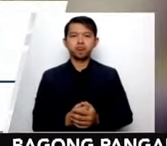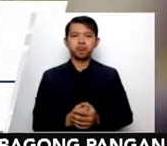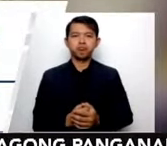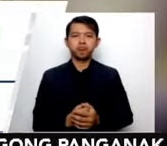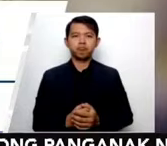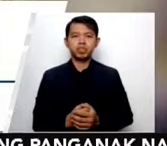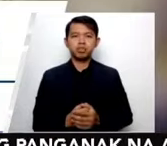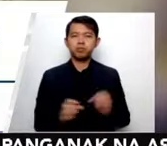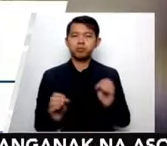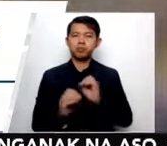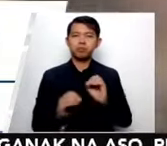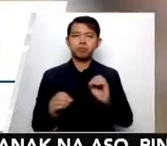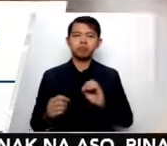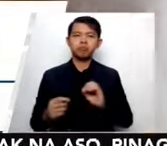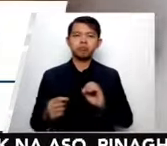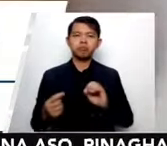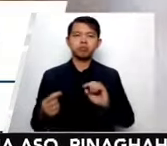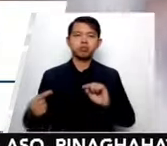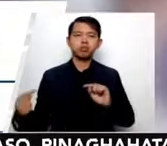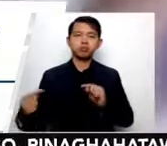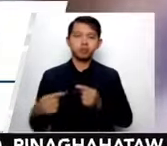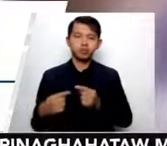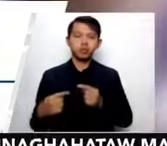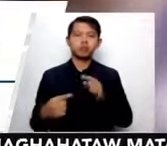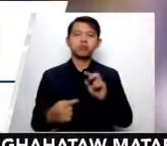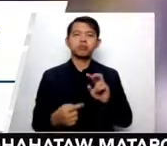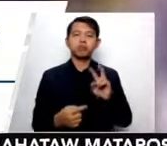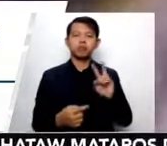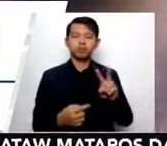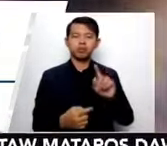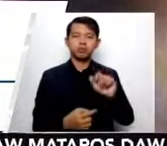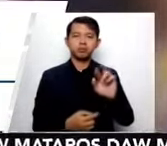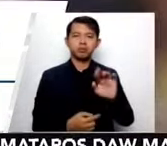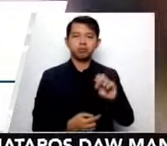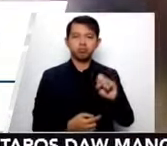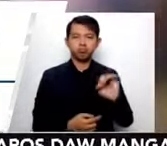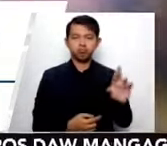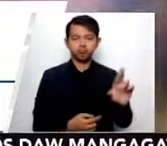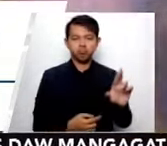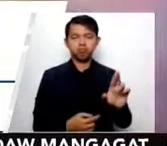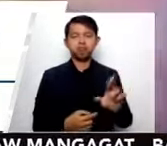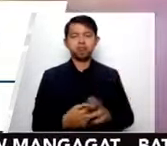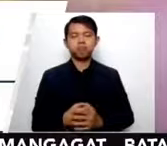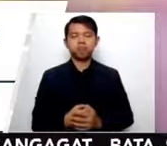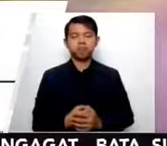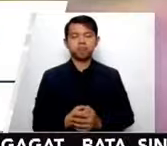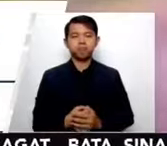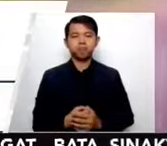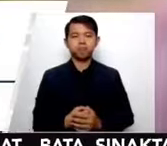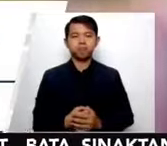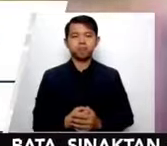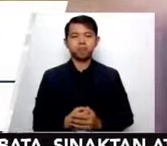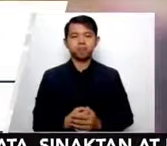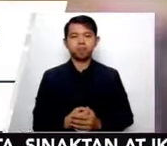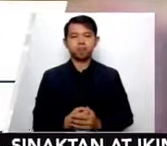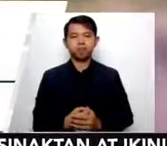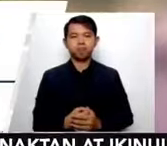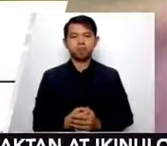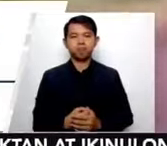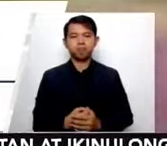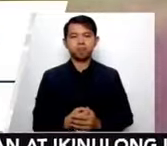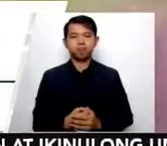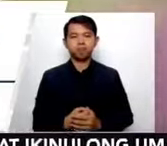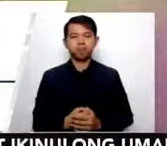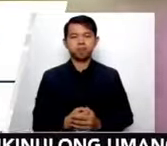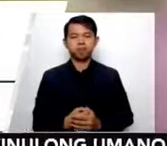bubuhat pero para takwa tama akong buhat k naman kag ako sila dito guhan ako angya nila